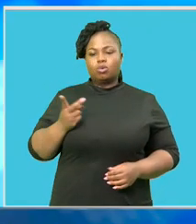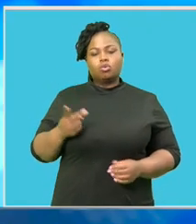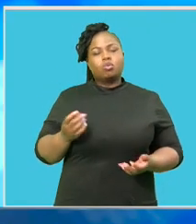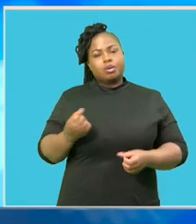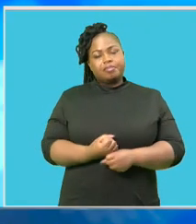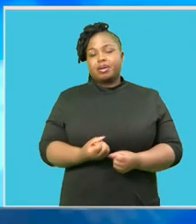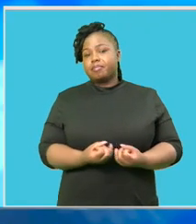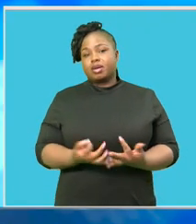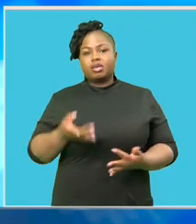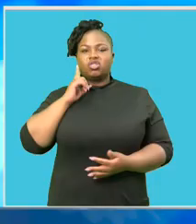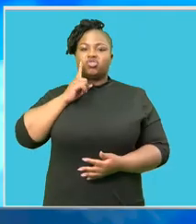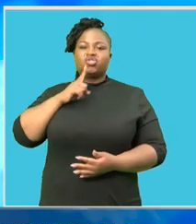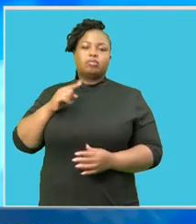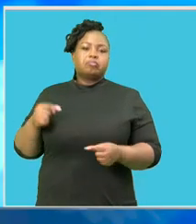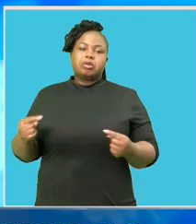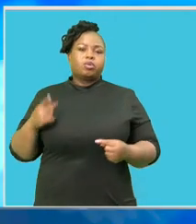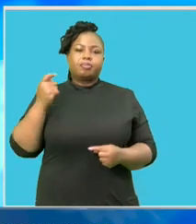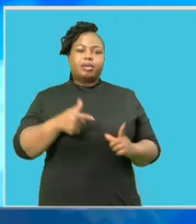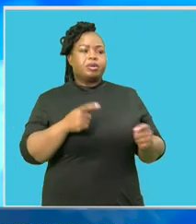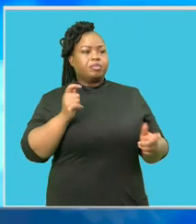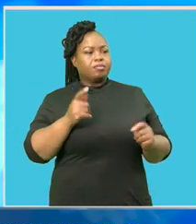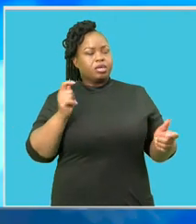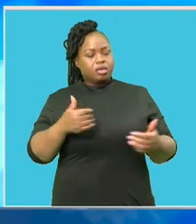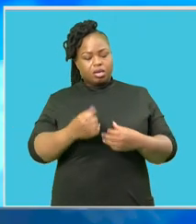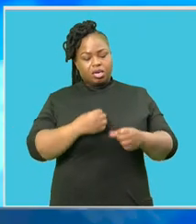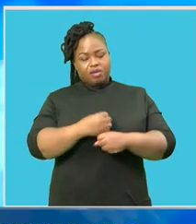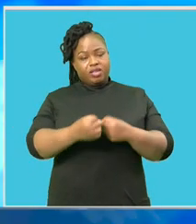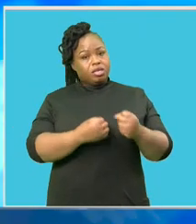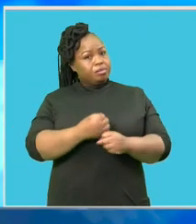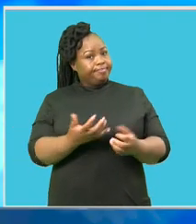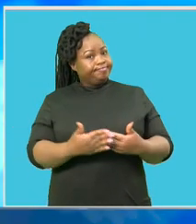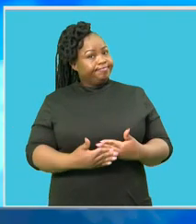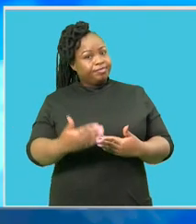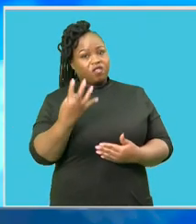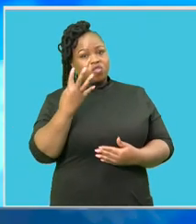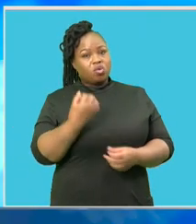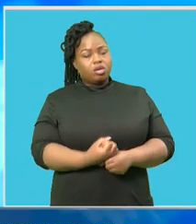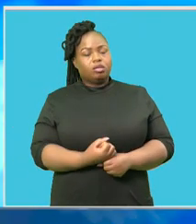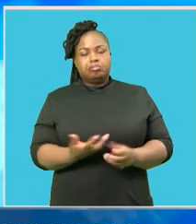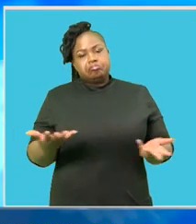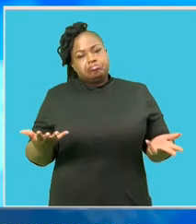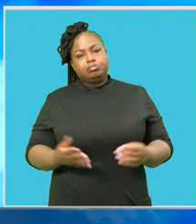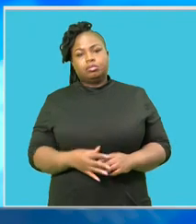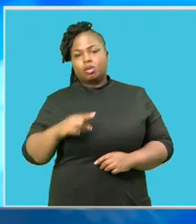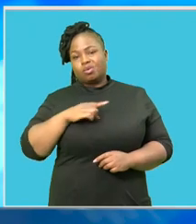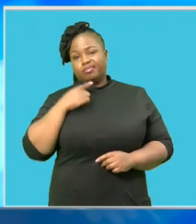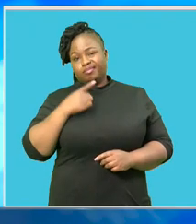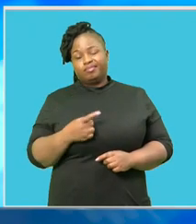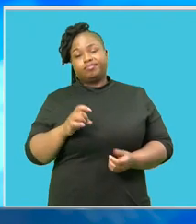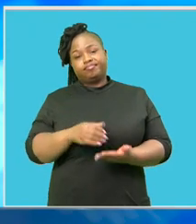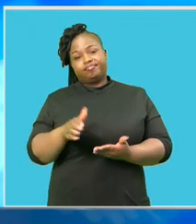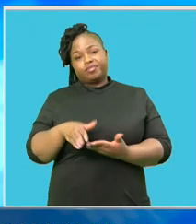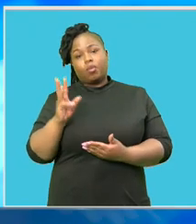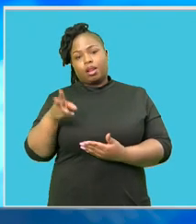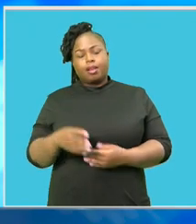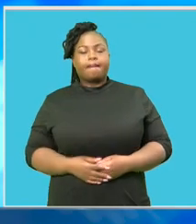kuba uninzi luwa mapondo anga kwazu Klaula inzile uza uzo nyaga mwanyaga kule minyaga mini izayo Ukwa o kukuza kubayla ku inti lakayle